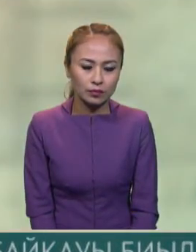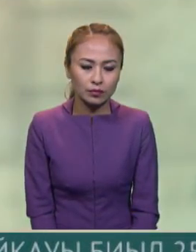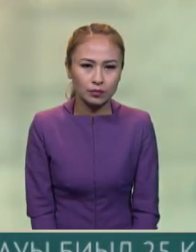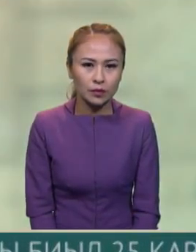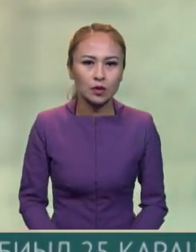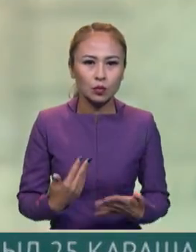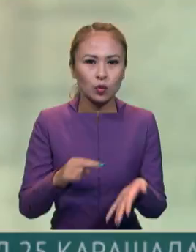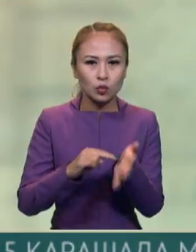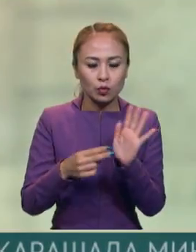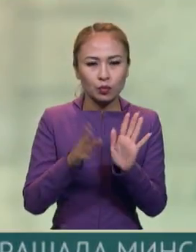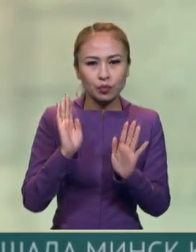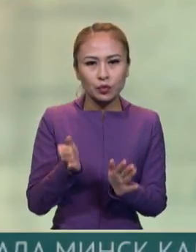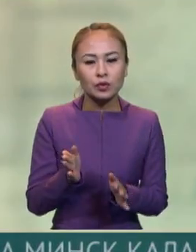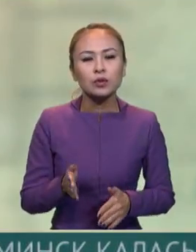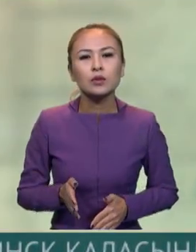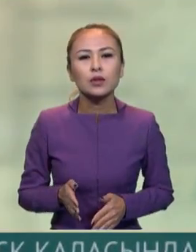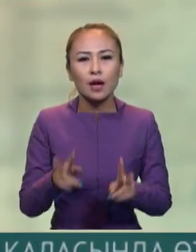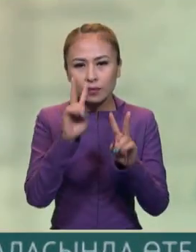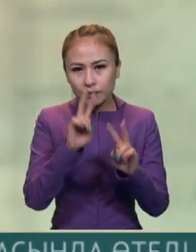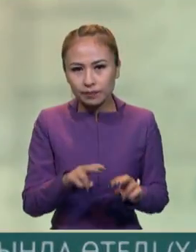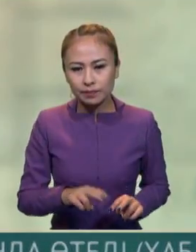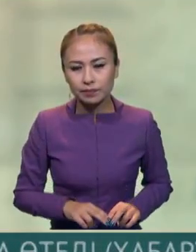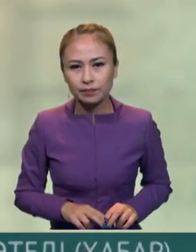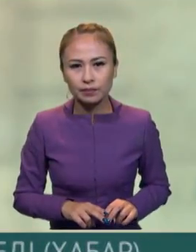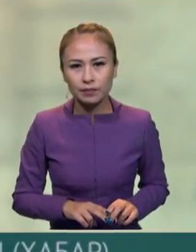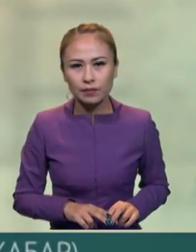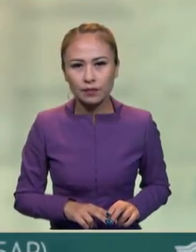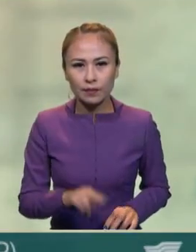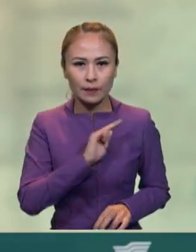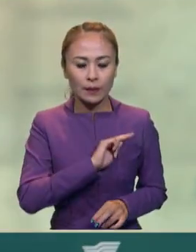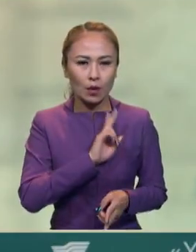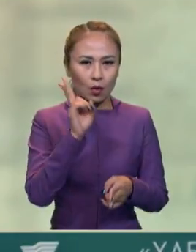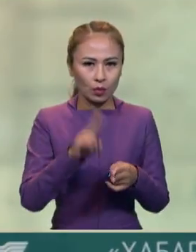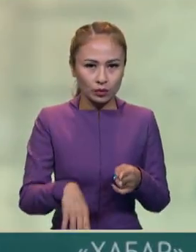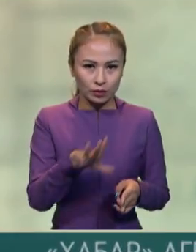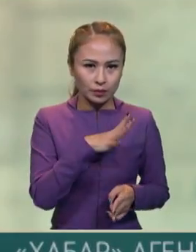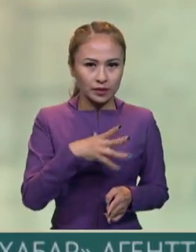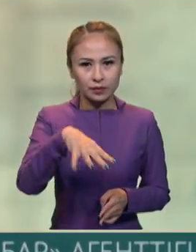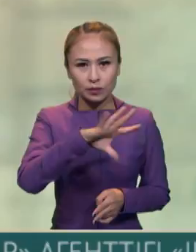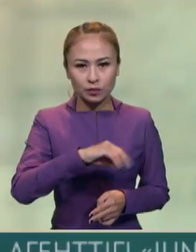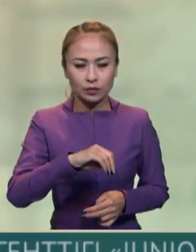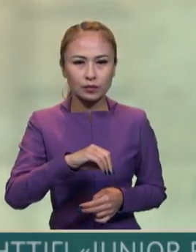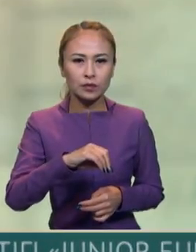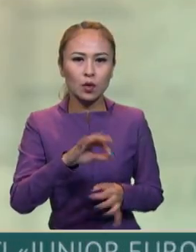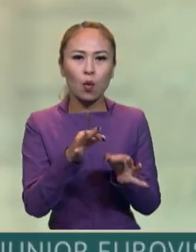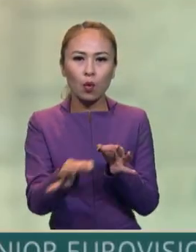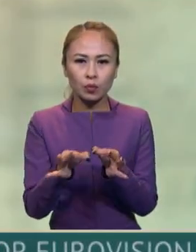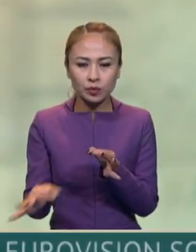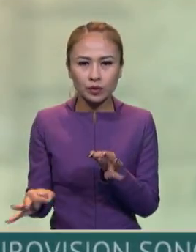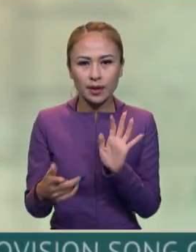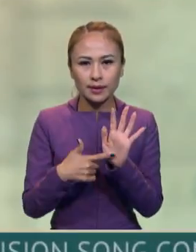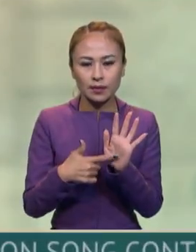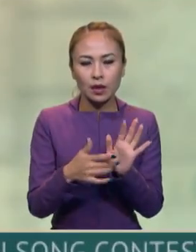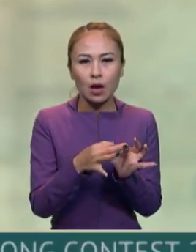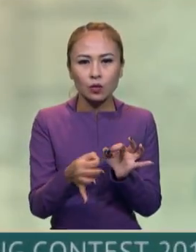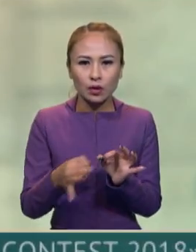жоба бойынша далалық зерттеу жұмыстары, далалық жұмыстары аяқталды. Яғни бүкіл облыс көлеміндегі 7 аудан